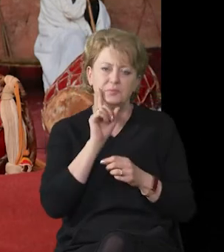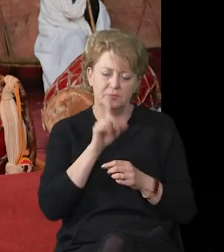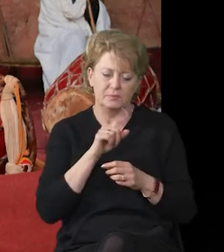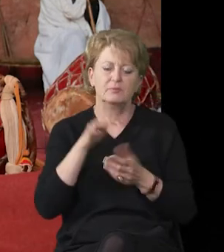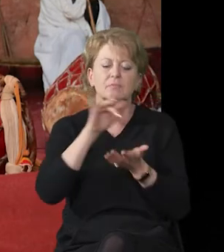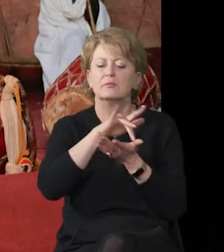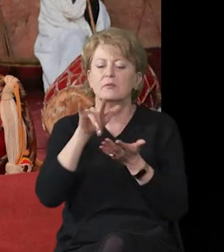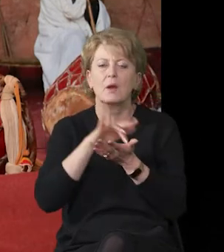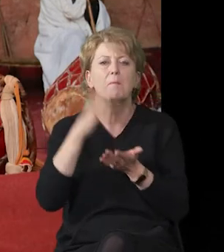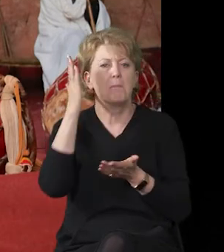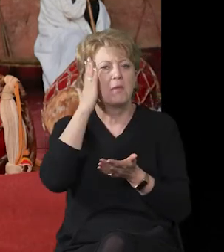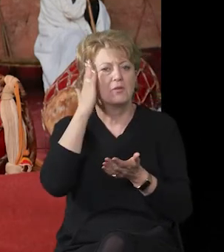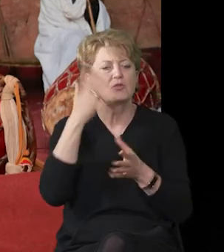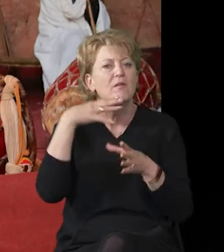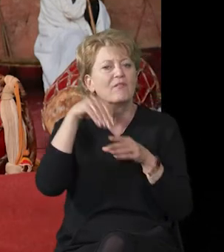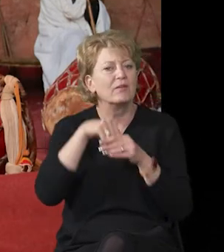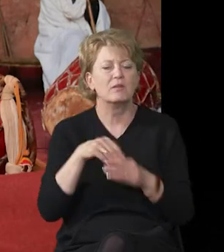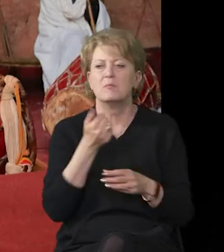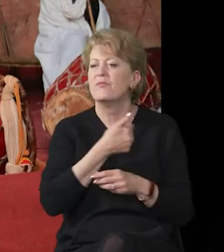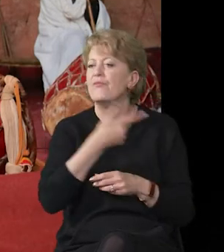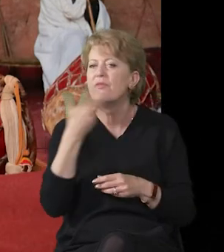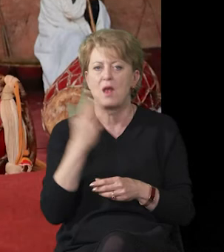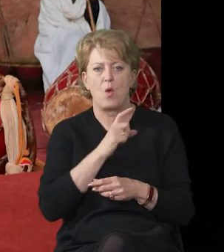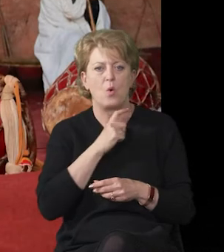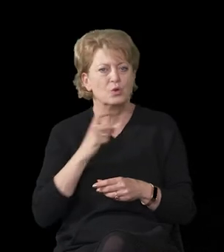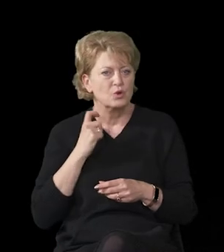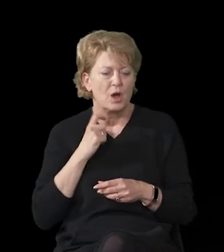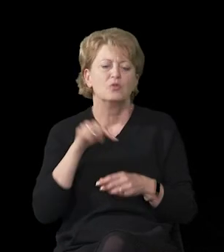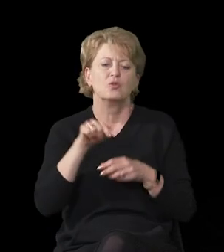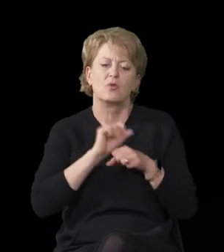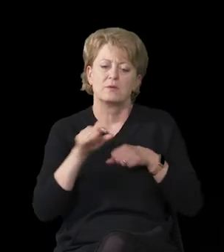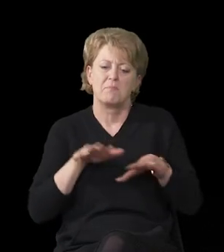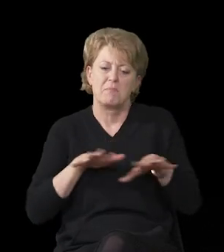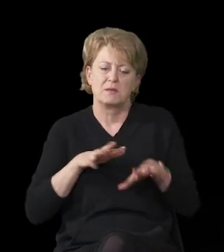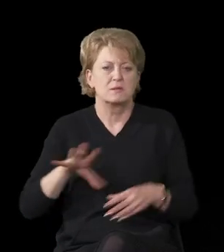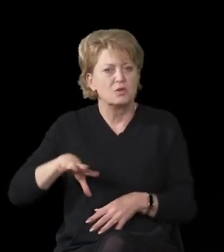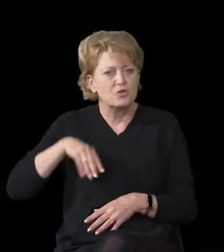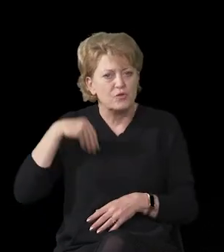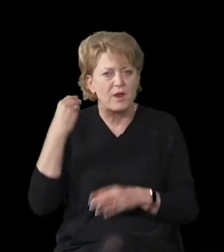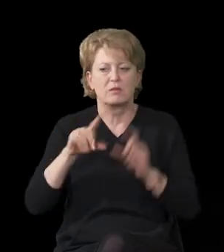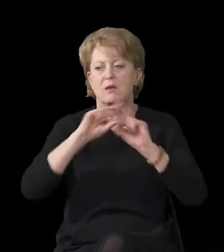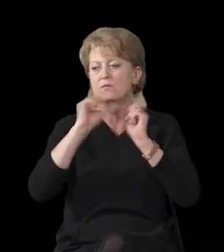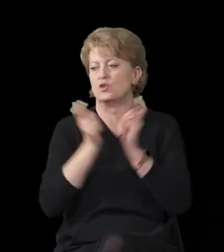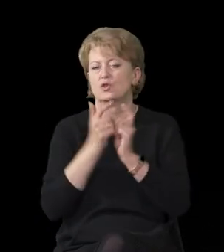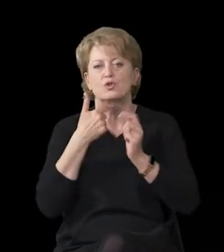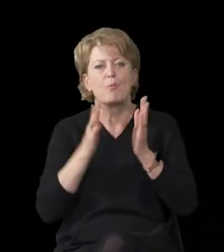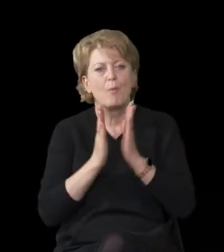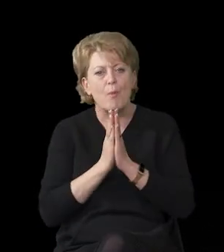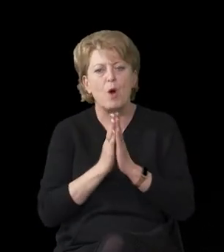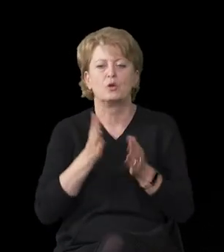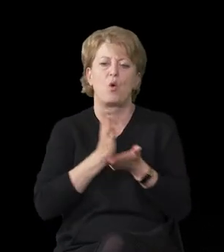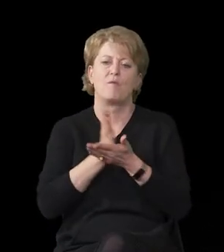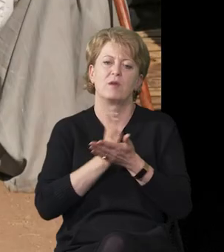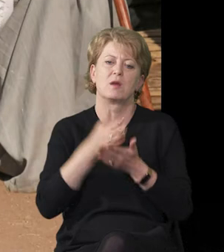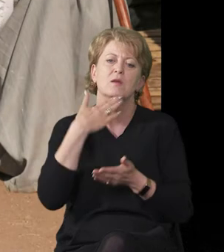przez wielu duchownych. To jest miejsce święte, więc wszyscy się modlą z nabożeństwem. Wierni otrzymują błogosławieństwo